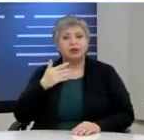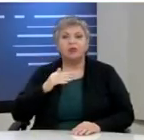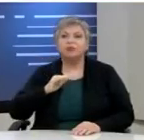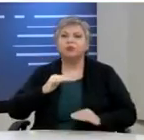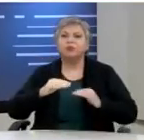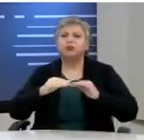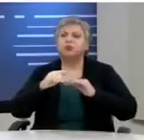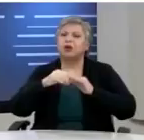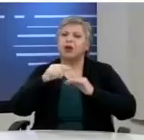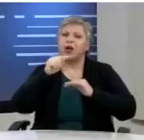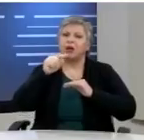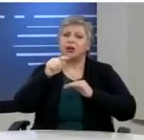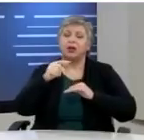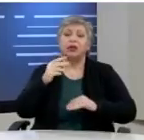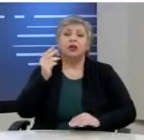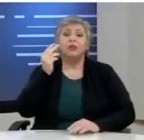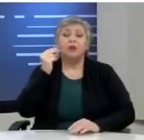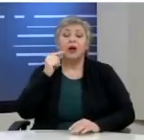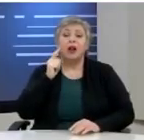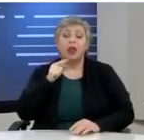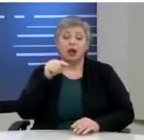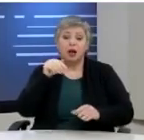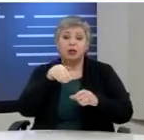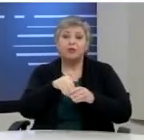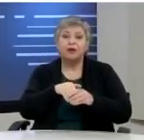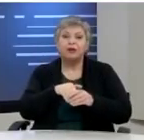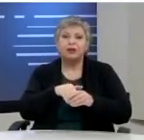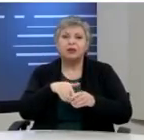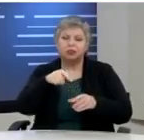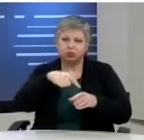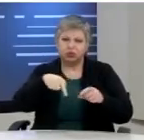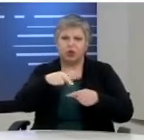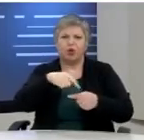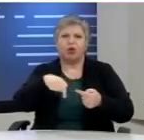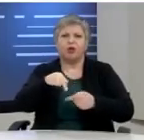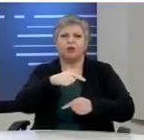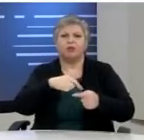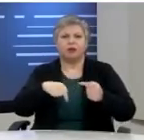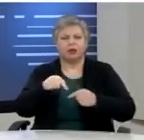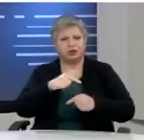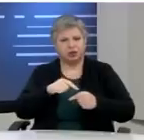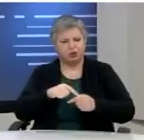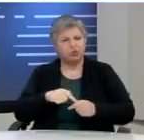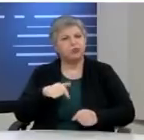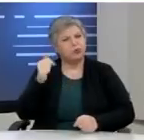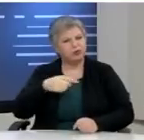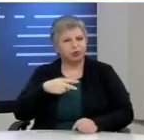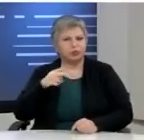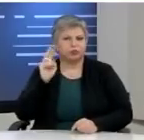έλεγαν τη συνταγματική τους ονομασία στο εσωτερικό, την οποία την είχαν αναγνωρίσει όλες οι σημαντικές χώρες, δεν είχαν κανένα λόγο